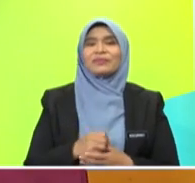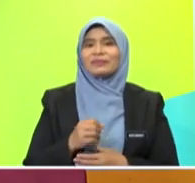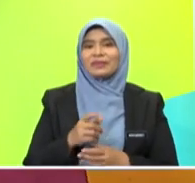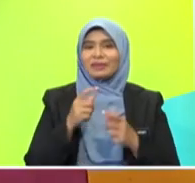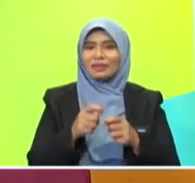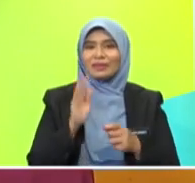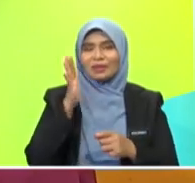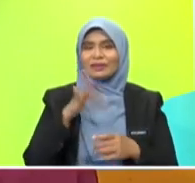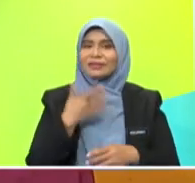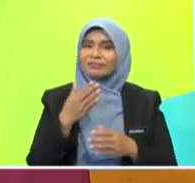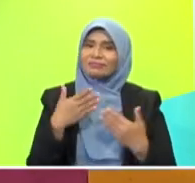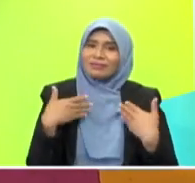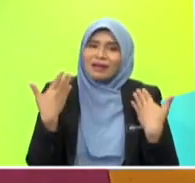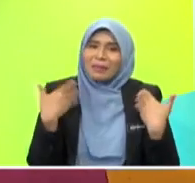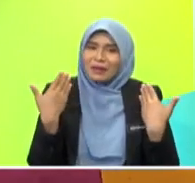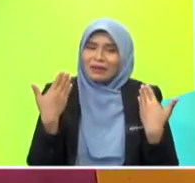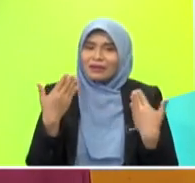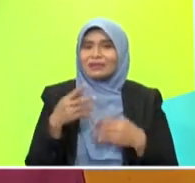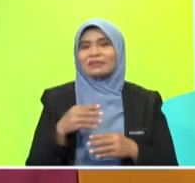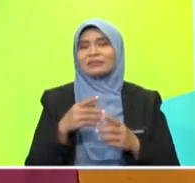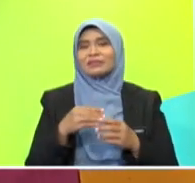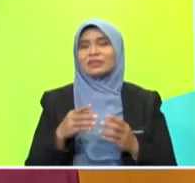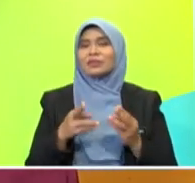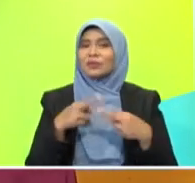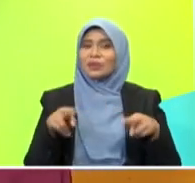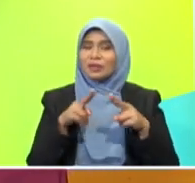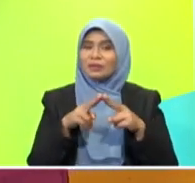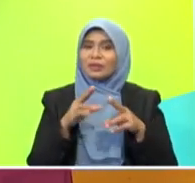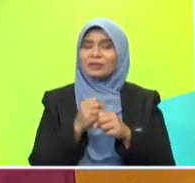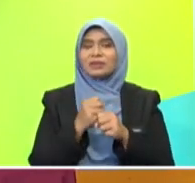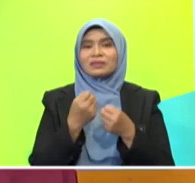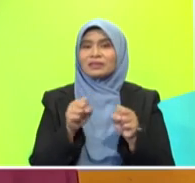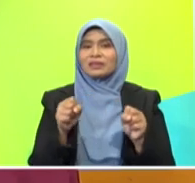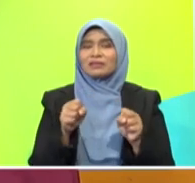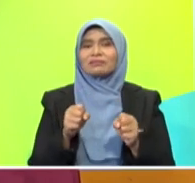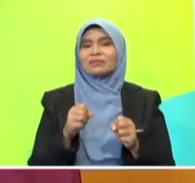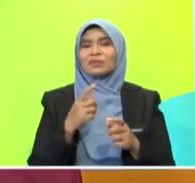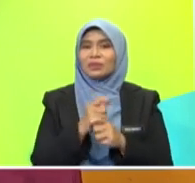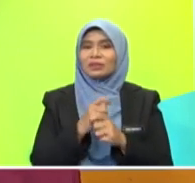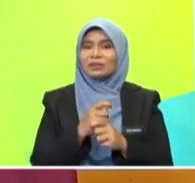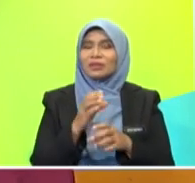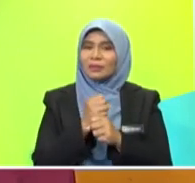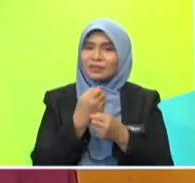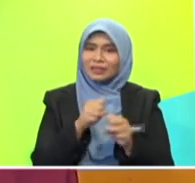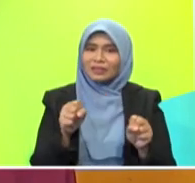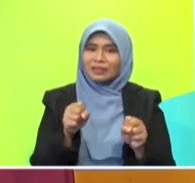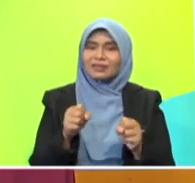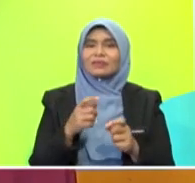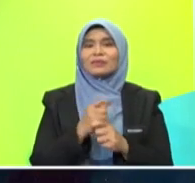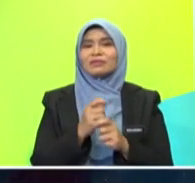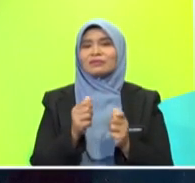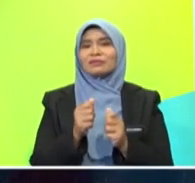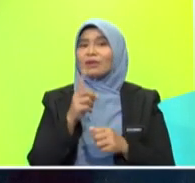akan merasa gembira terutamanya tugas saya bagi kamu kamu dapat melengkapkan seorang diri